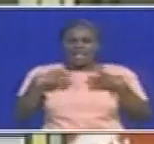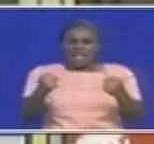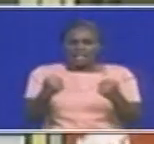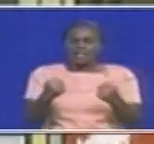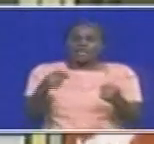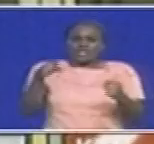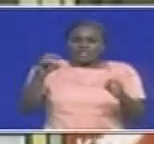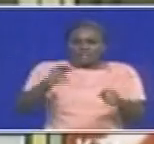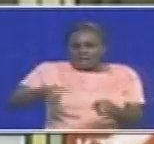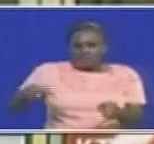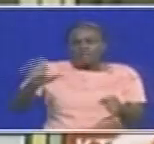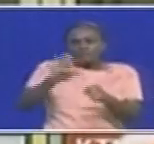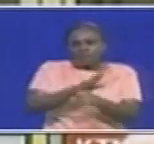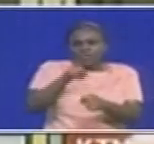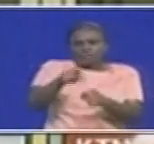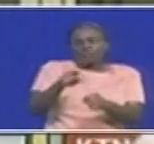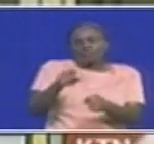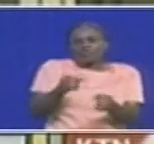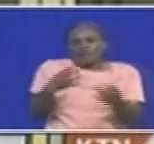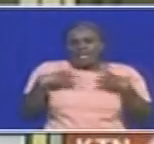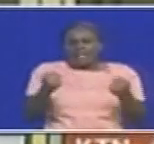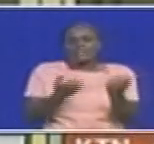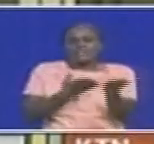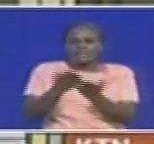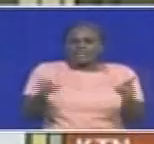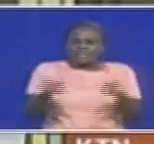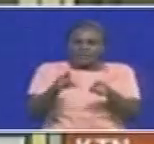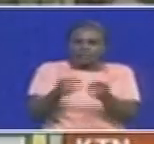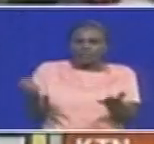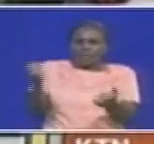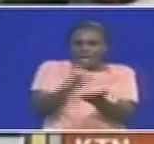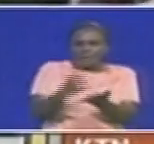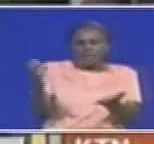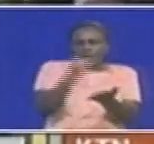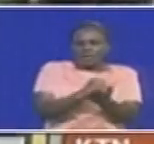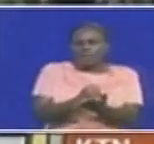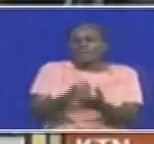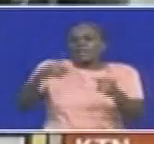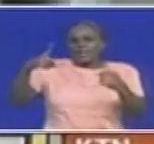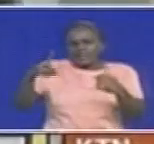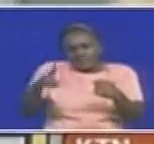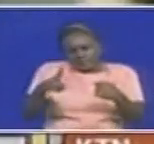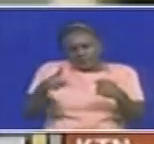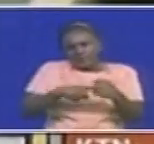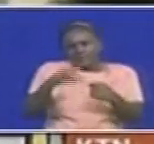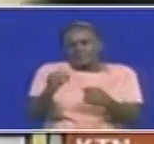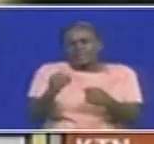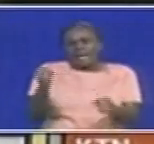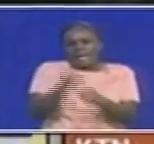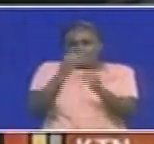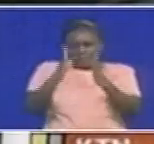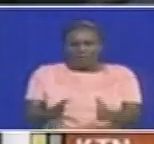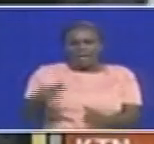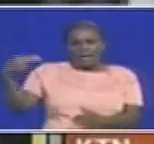ili kukabiliana na ukosefu wa huduma za matibabu pamoja na kuajiri wauguzi 9,000 kila mwaka. Hamza Yusuf,